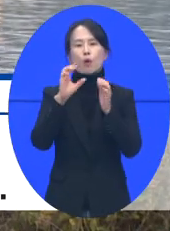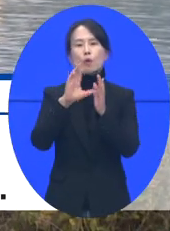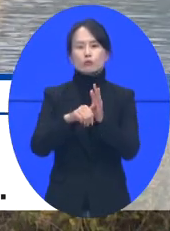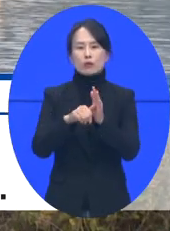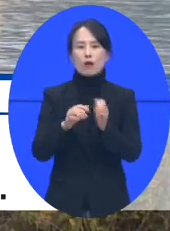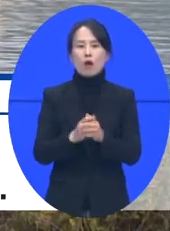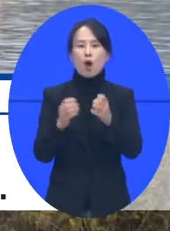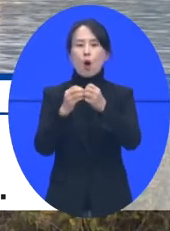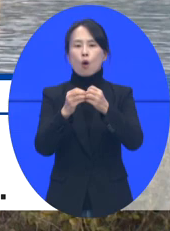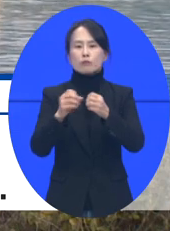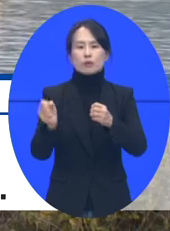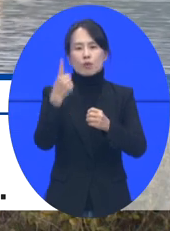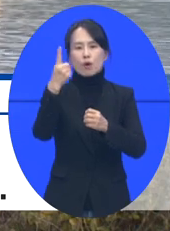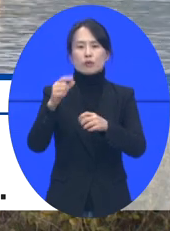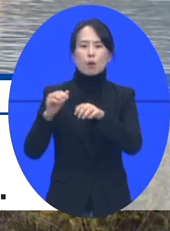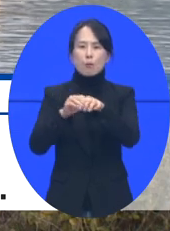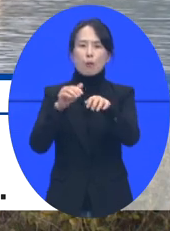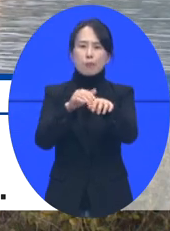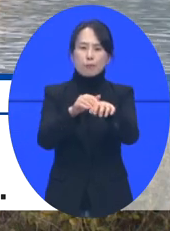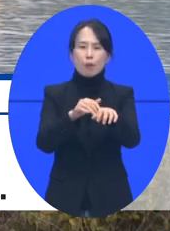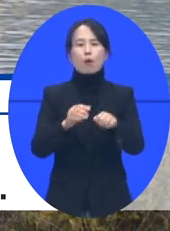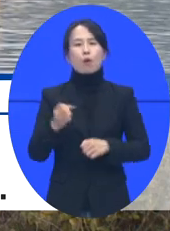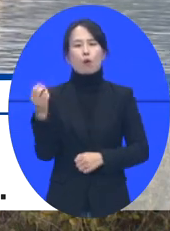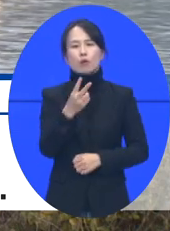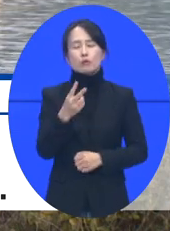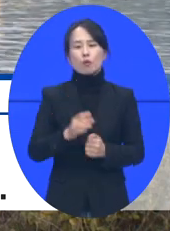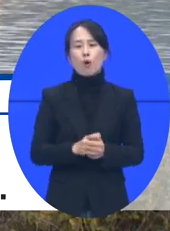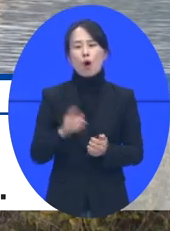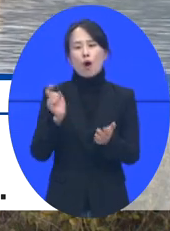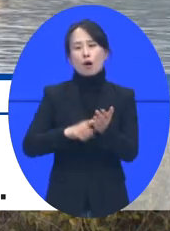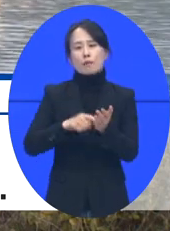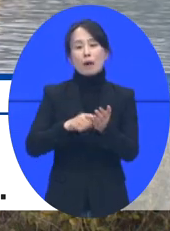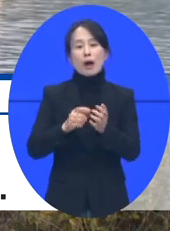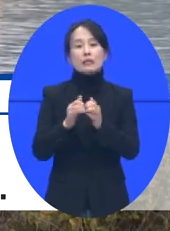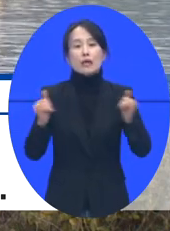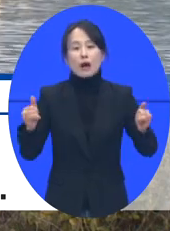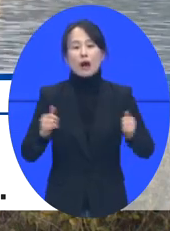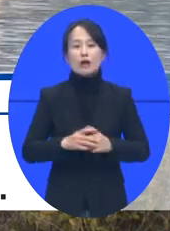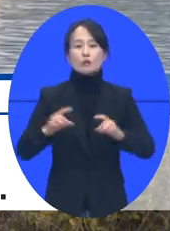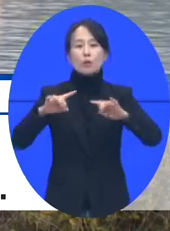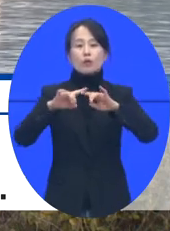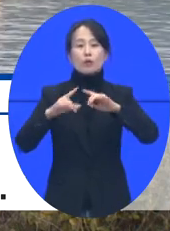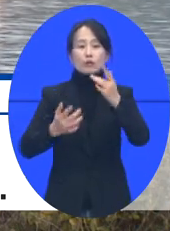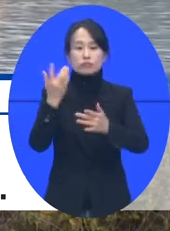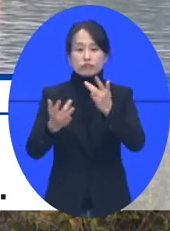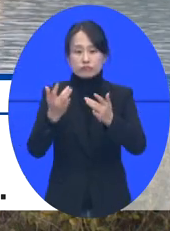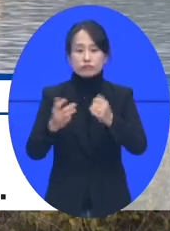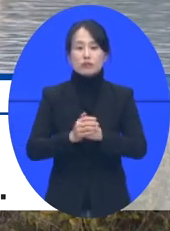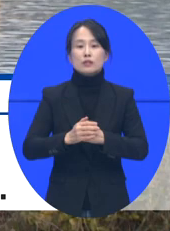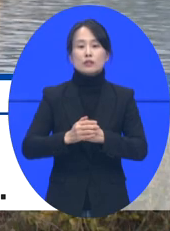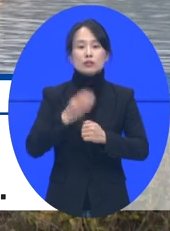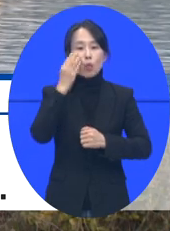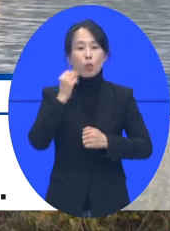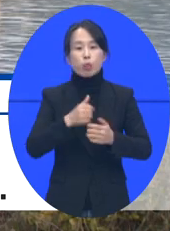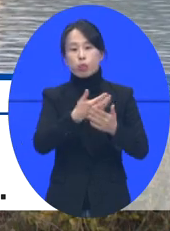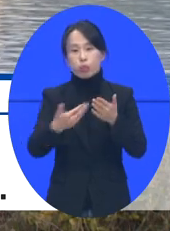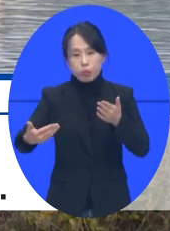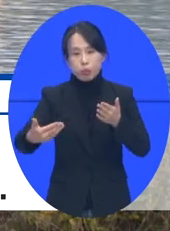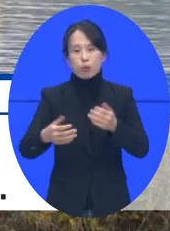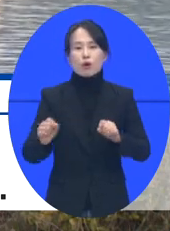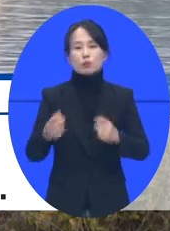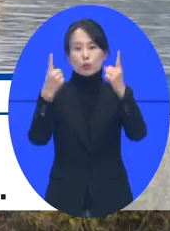살얼음으로 인한 다중 교통 사고로 다수 응급 환자 전기차 화제 유조차 유류 누출이 동시